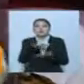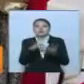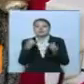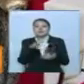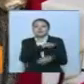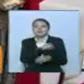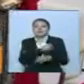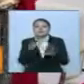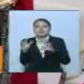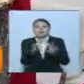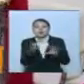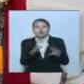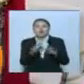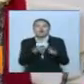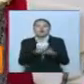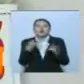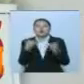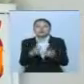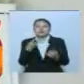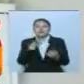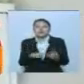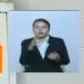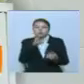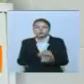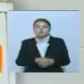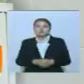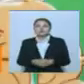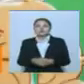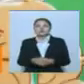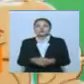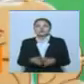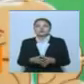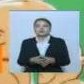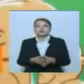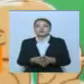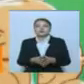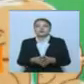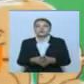оказали необходимую помощь, и в результате роды прошли успешно.